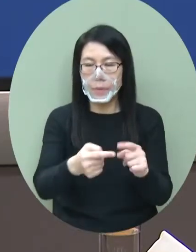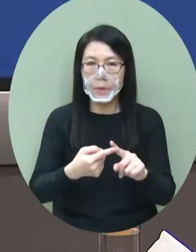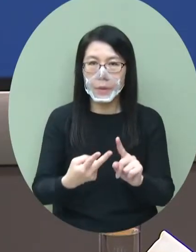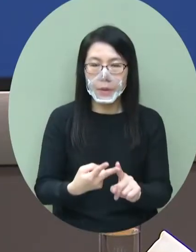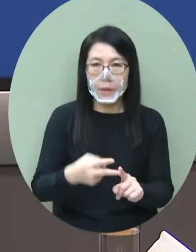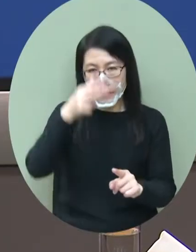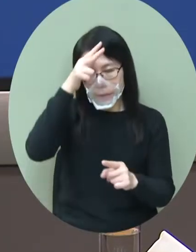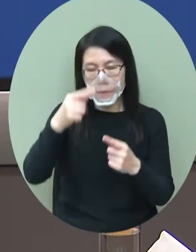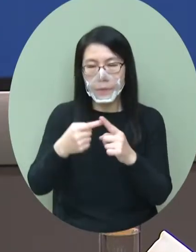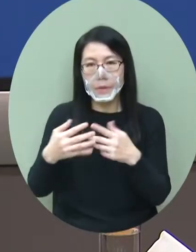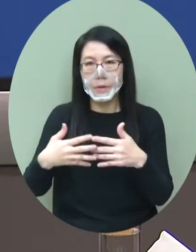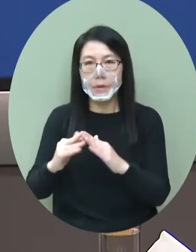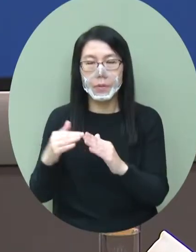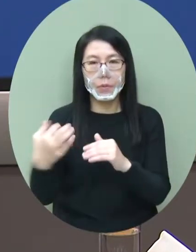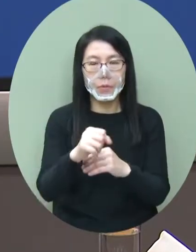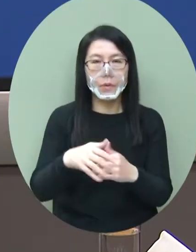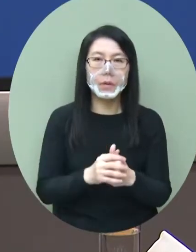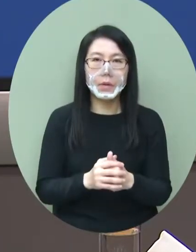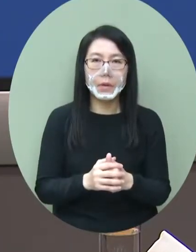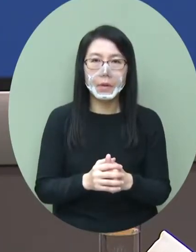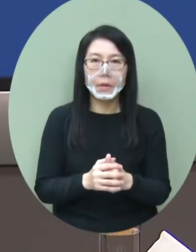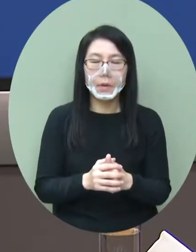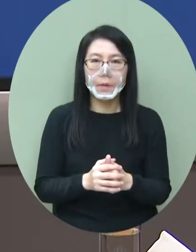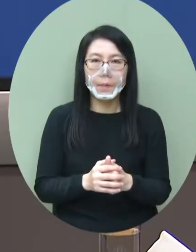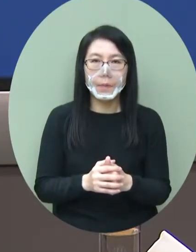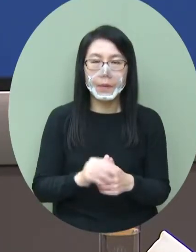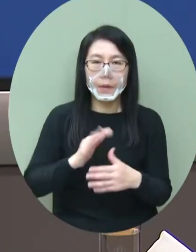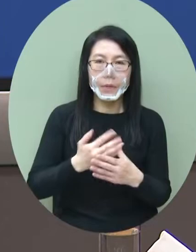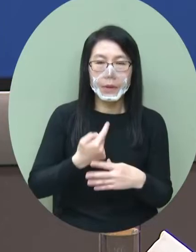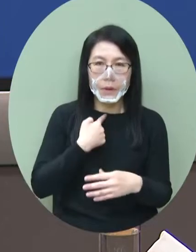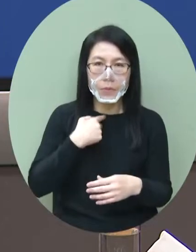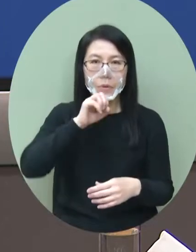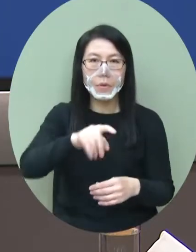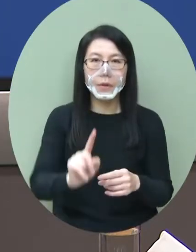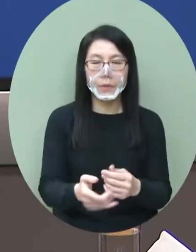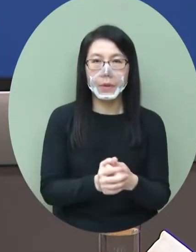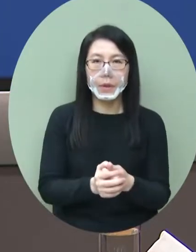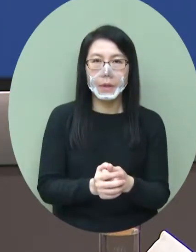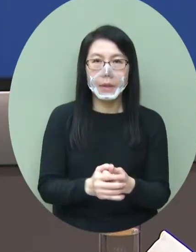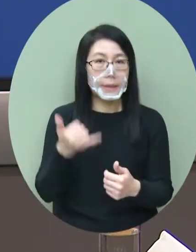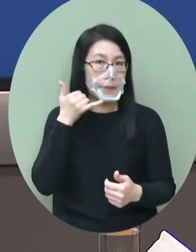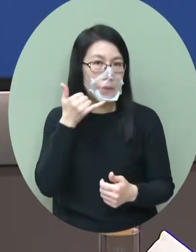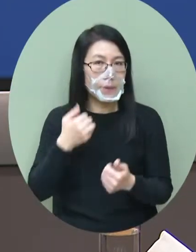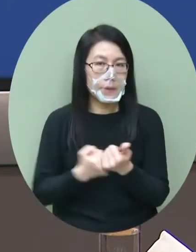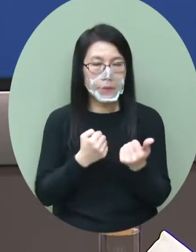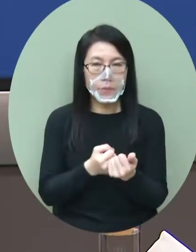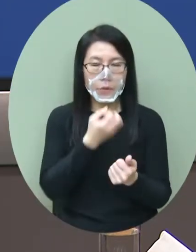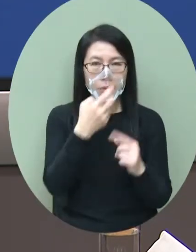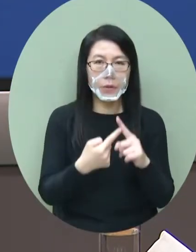支援，还有包括我们民政事务局的局长会谈一